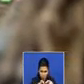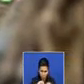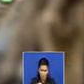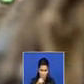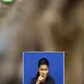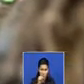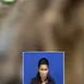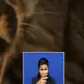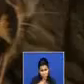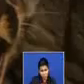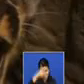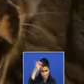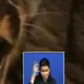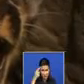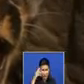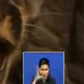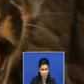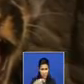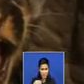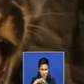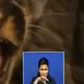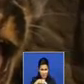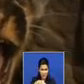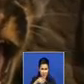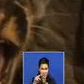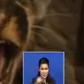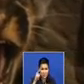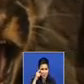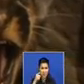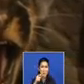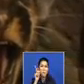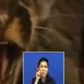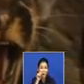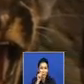กลุ่มนี้จากการวิเคราะห์ตำแหน่ง GPS จากปลอกคอของแม่สิงโตทั้ง2ตัว